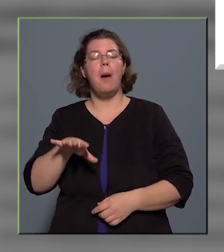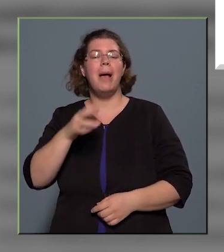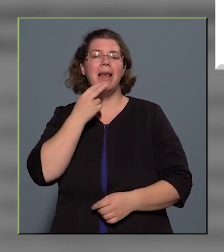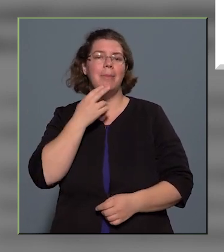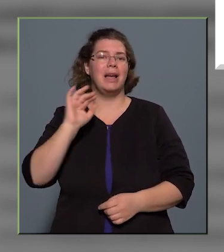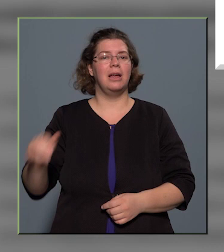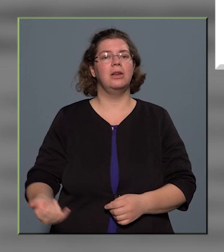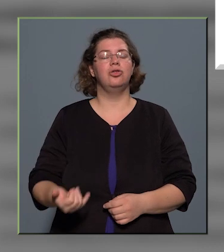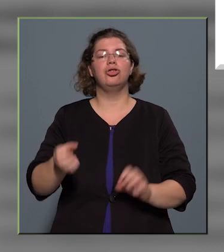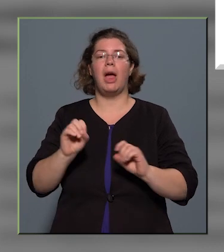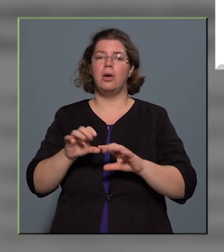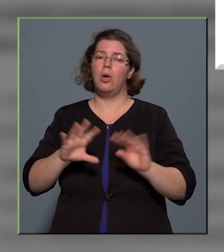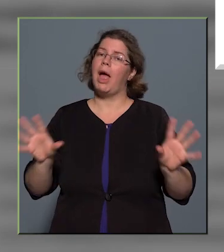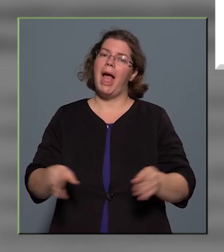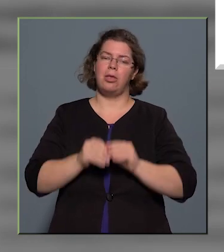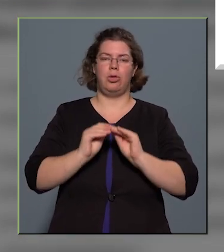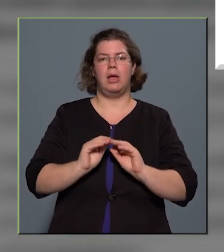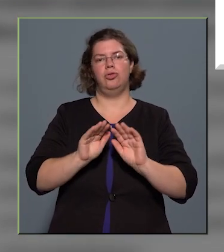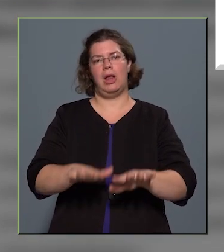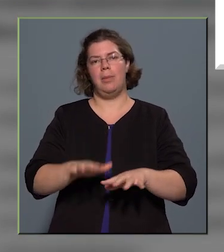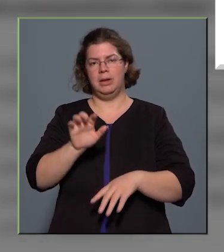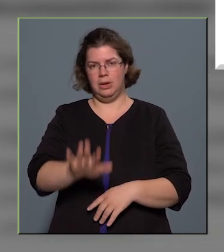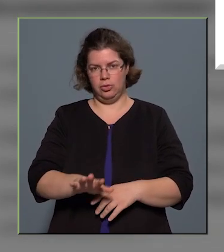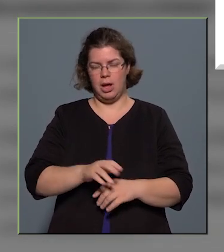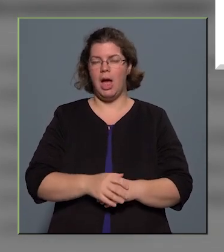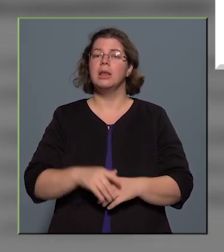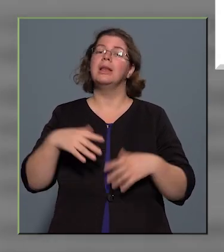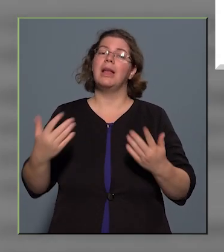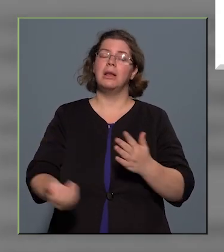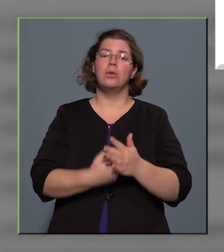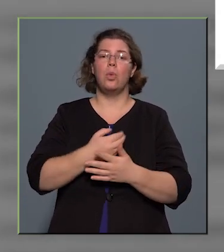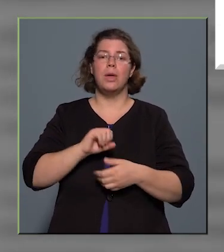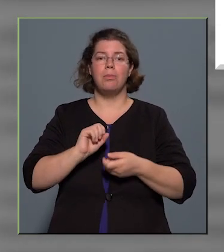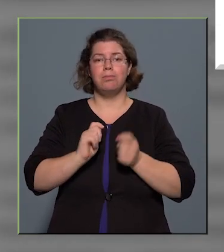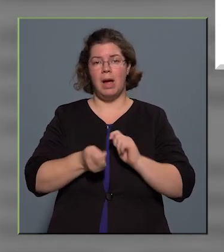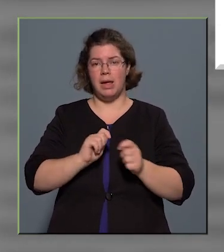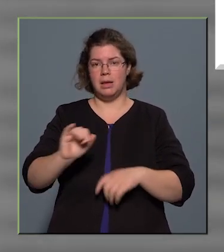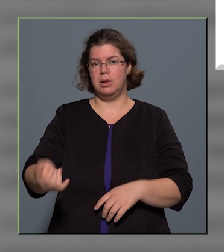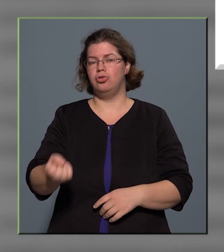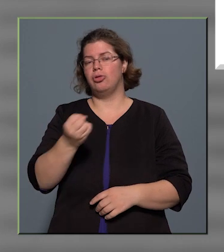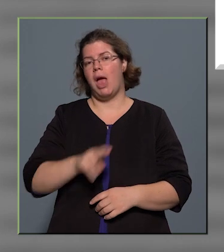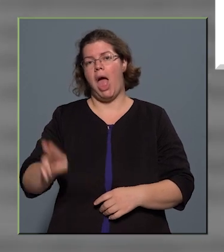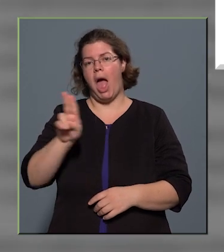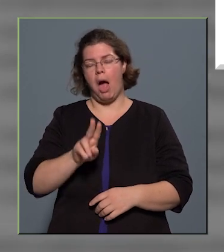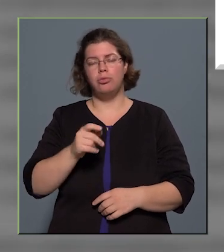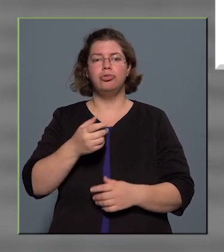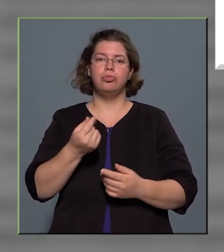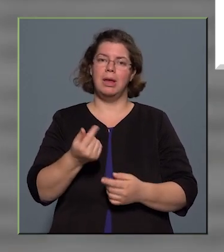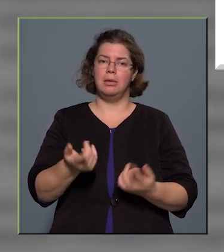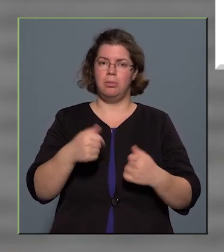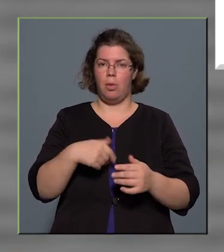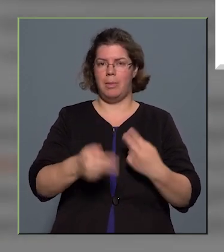együttes telepítéséhez. Gyakorlatilag tehát az új pályázat is EU-s pénzből menne, miután a